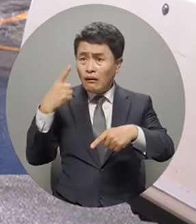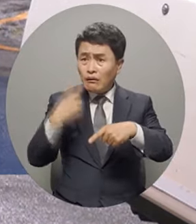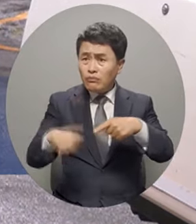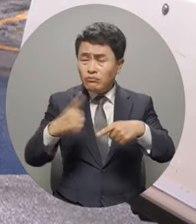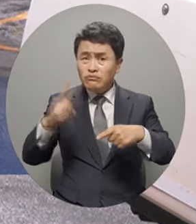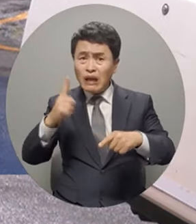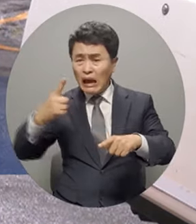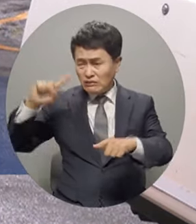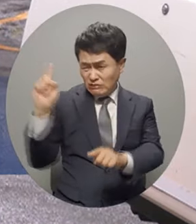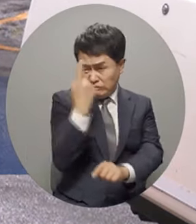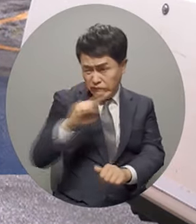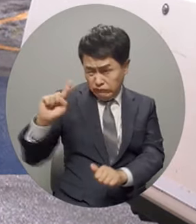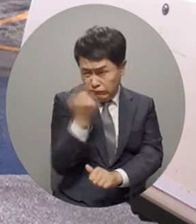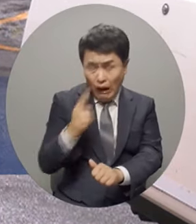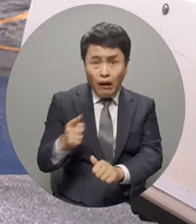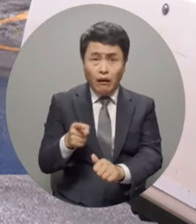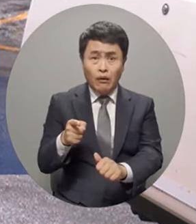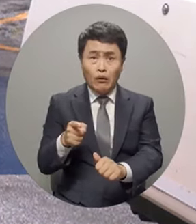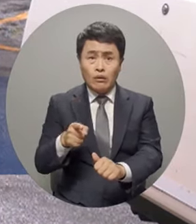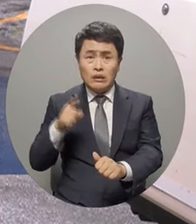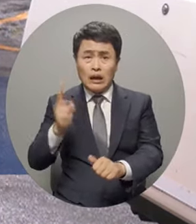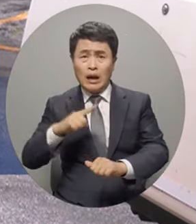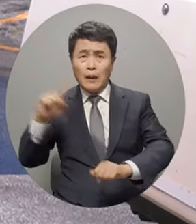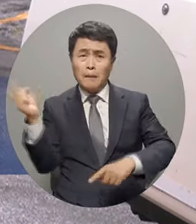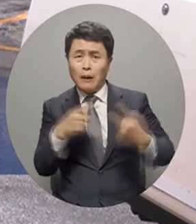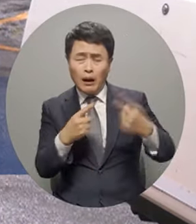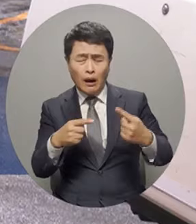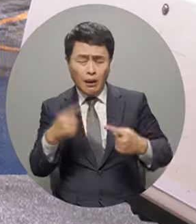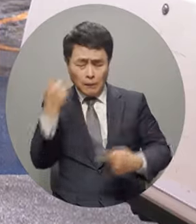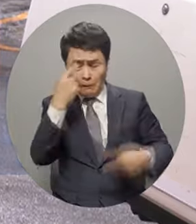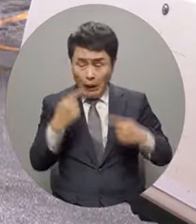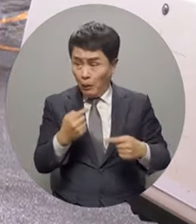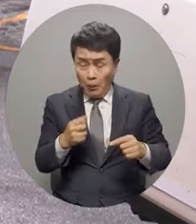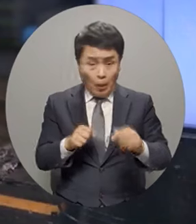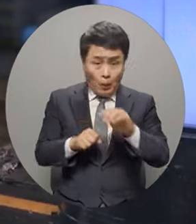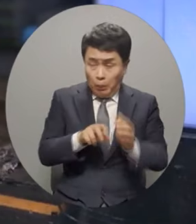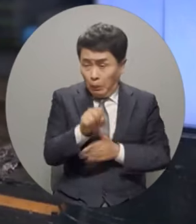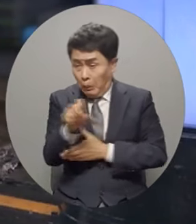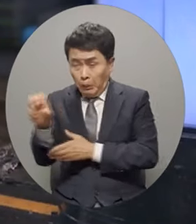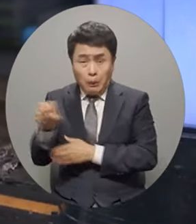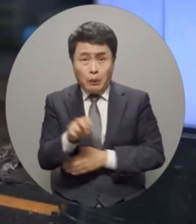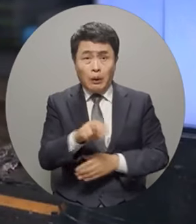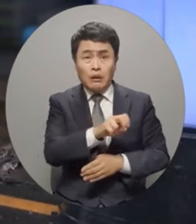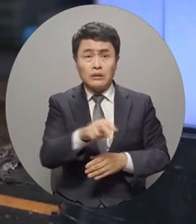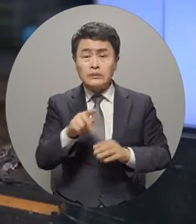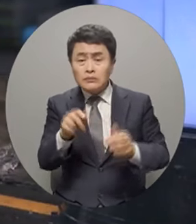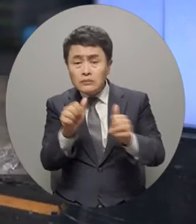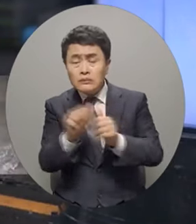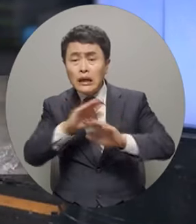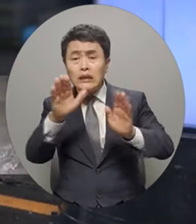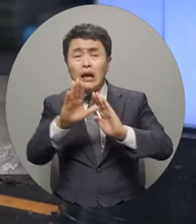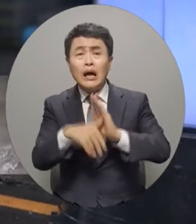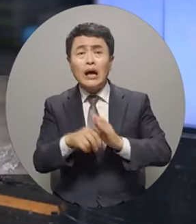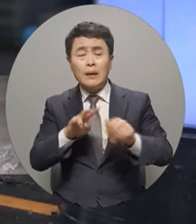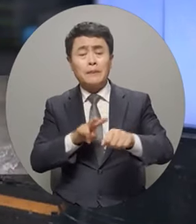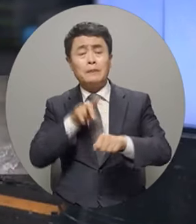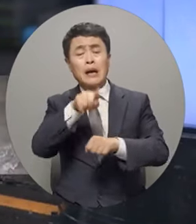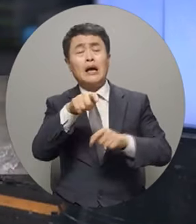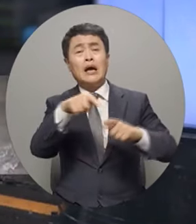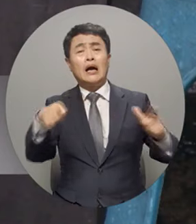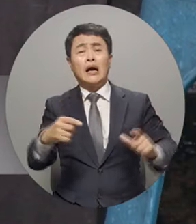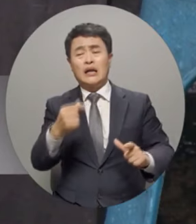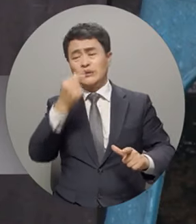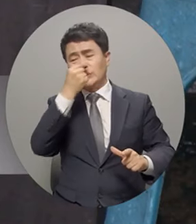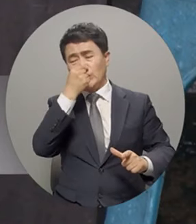흉기를 휘두르고 그리고 칼에 맞은 분은 도망다니듯이. 이 남성은 낮부터 편의점 밖 테이블에서